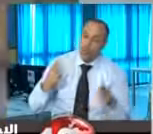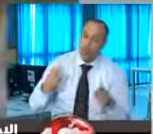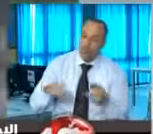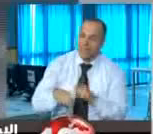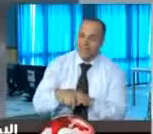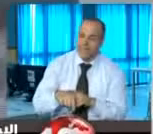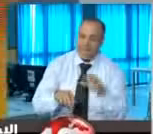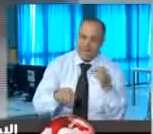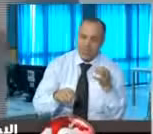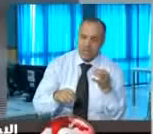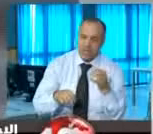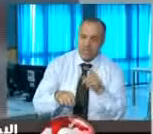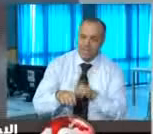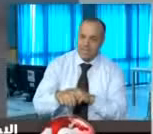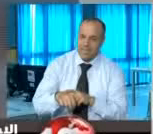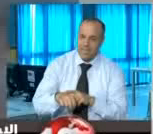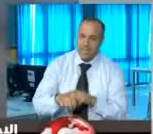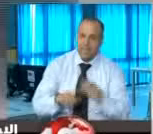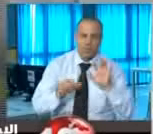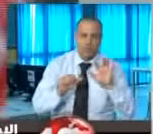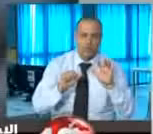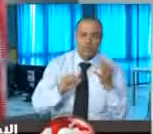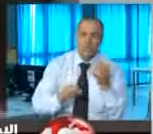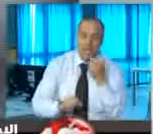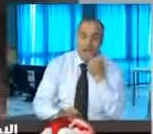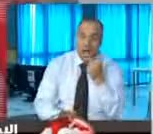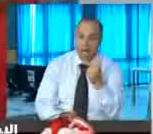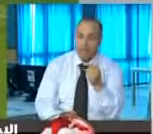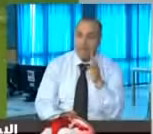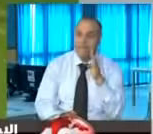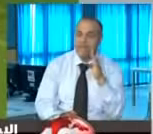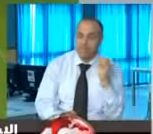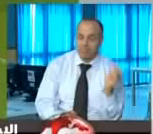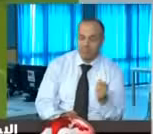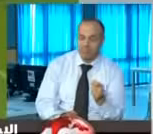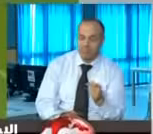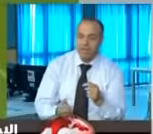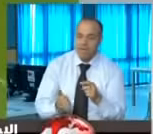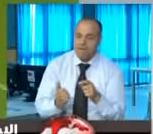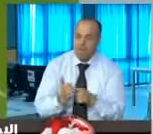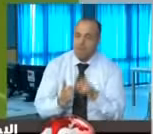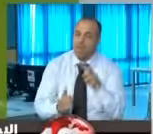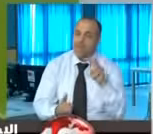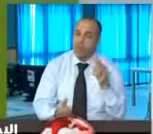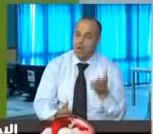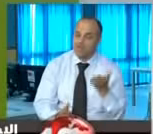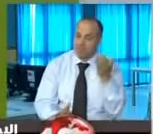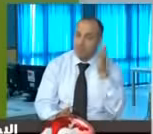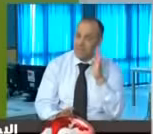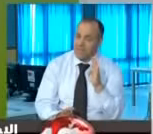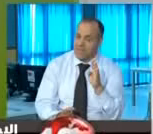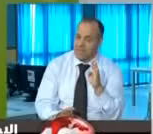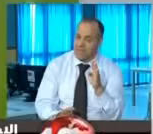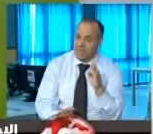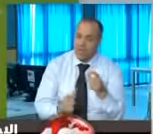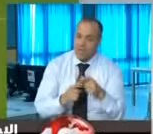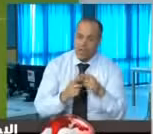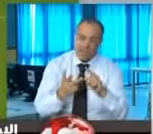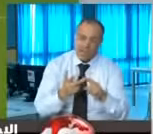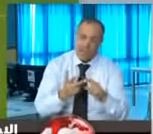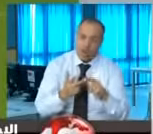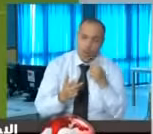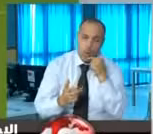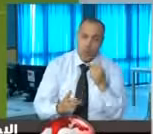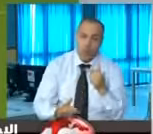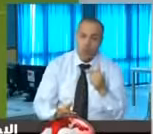الدقيقتين 65 ليرفع بنفيكا رصيده إلى 22 نقطة موقعا على فارق نقاط 3